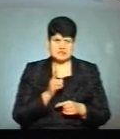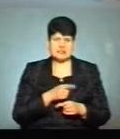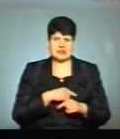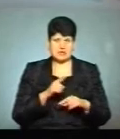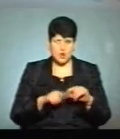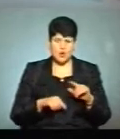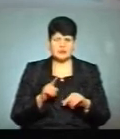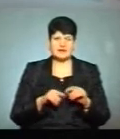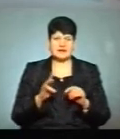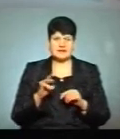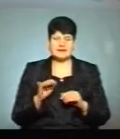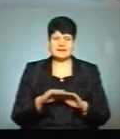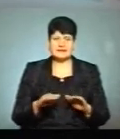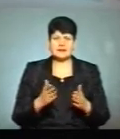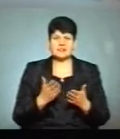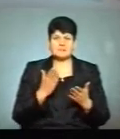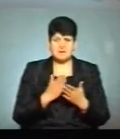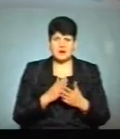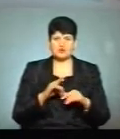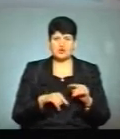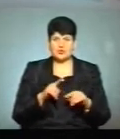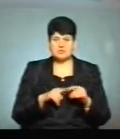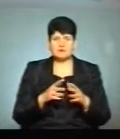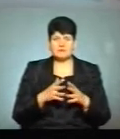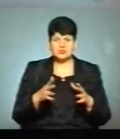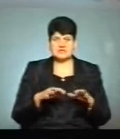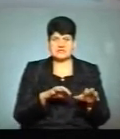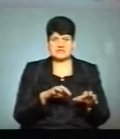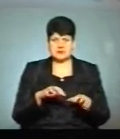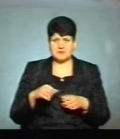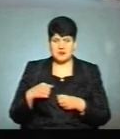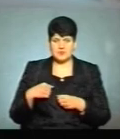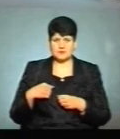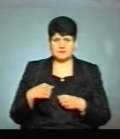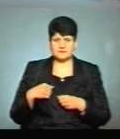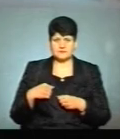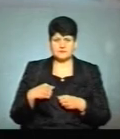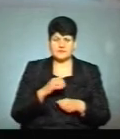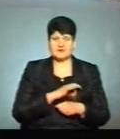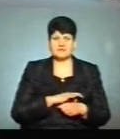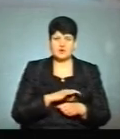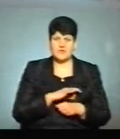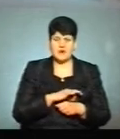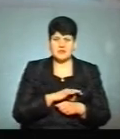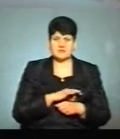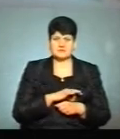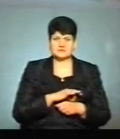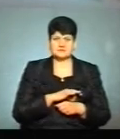родинні, і ті діти, які мають родичів, в більшості свої забирають під опіку і виховання